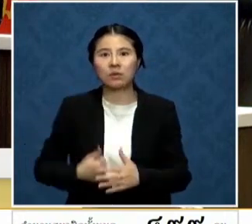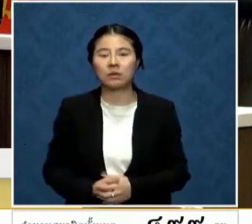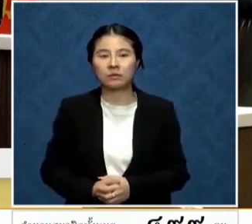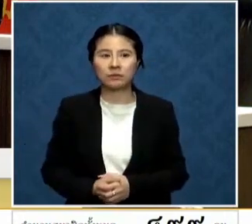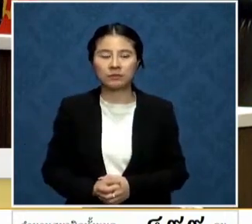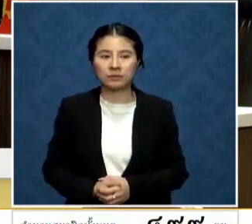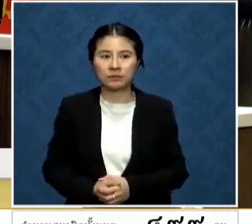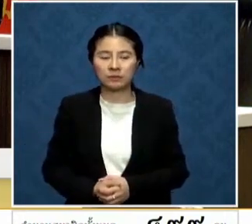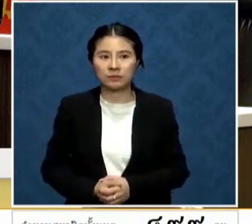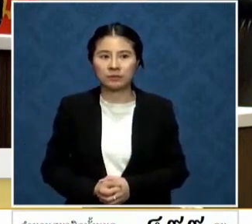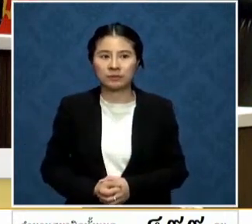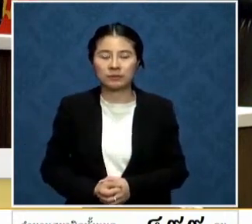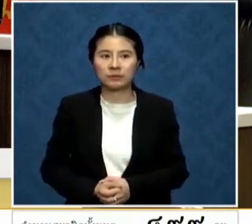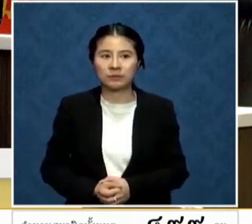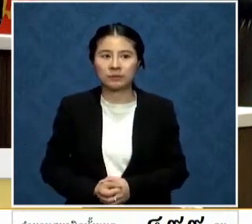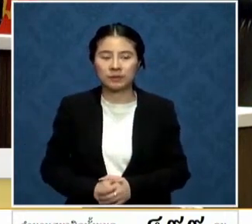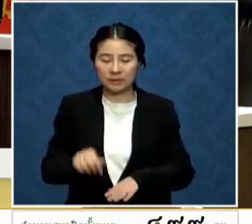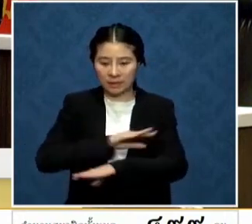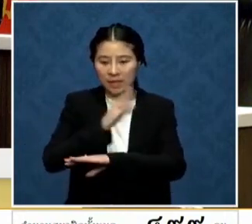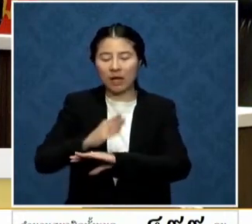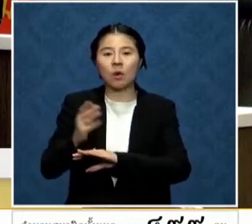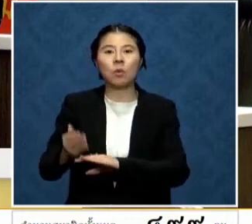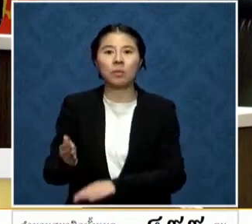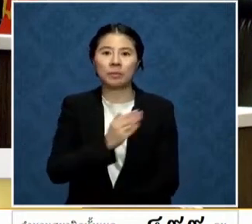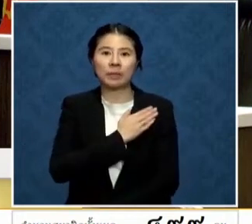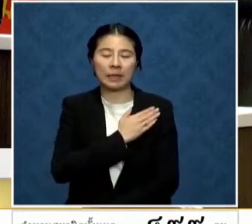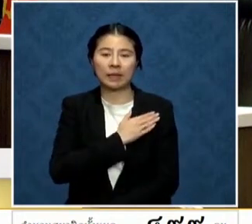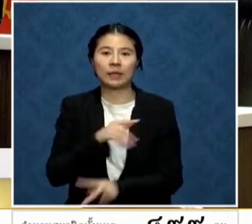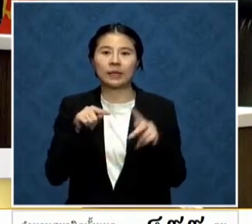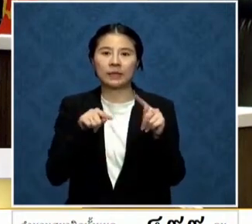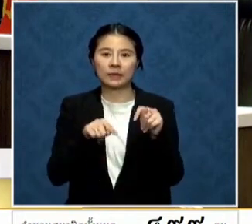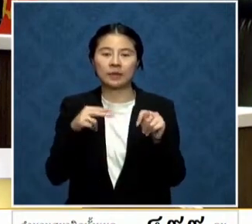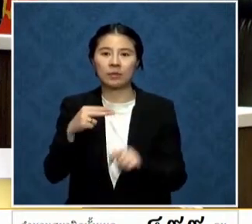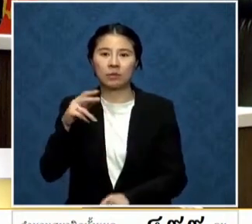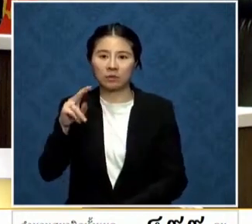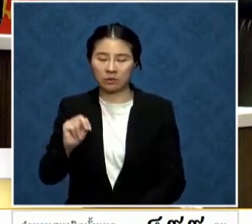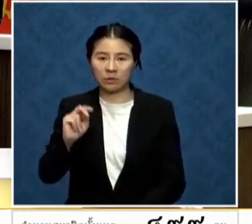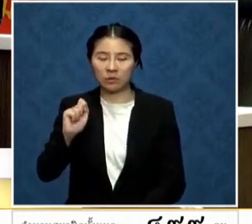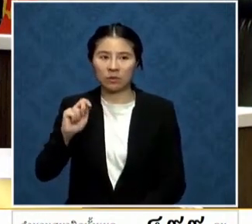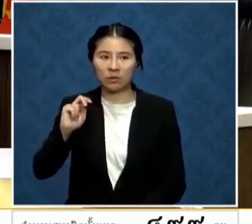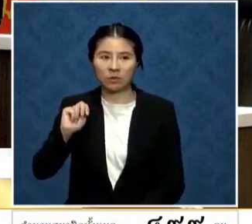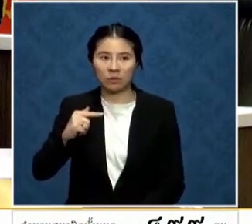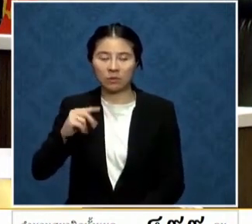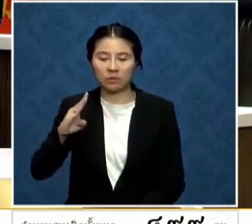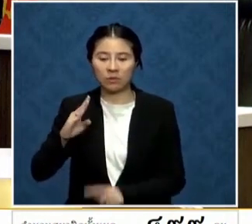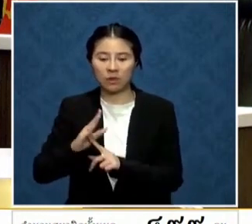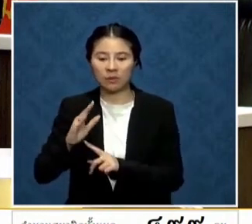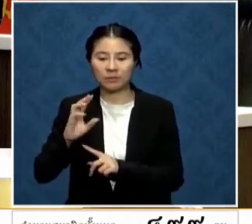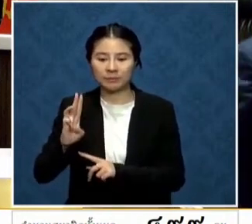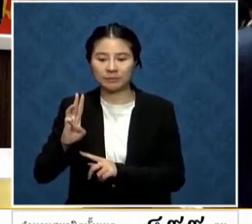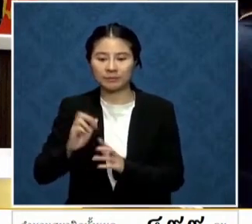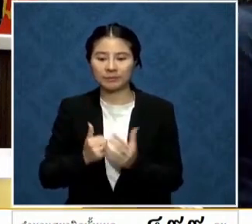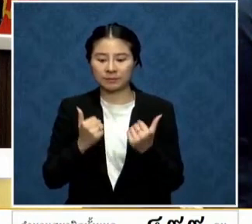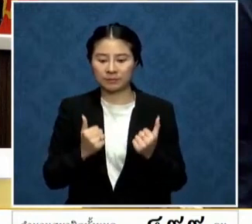อ่าอันดับที่ 3ก็คือเขาพระตำบลหนองบัวอำเภอหนองบัวจังหวัดนครสวรรค์นะครับครับวันนี้เราได้ฟังเรื่อง